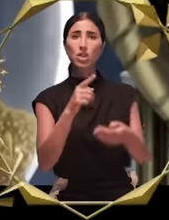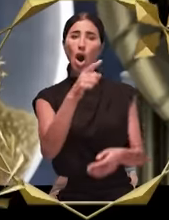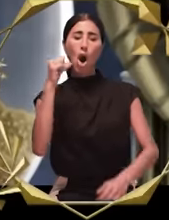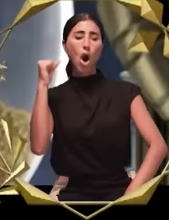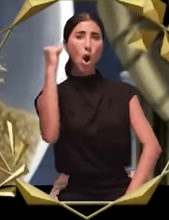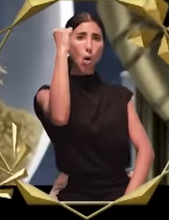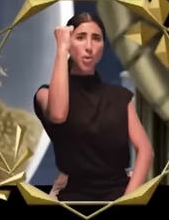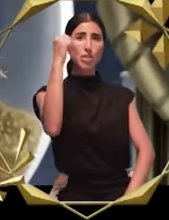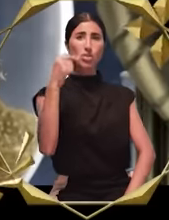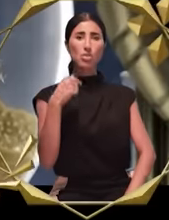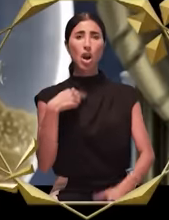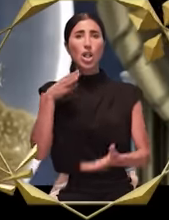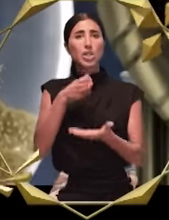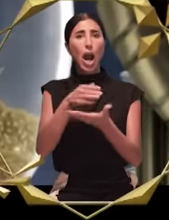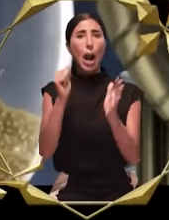كوني قوية